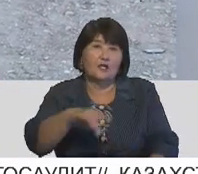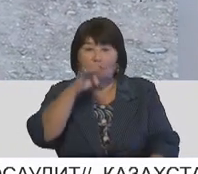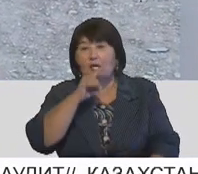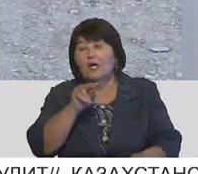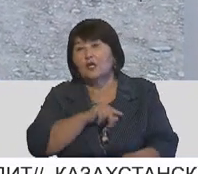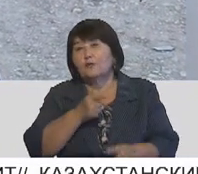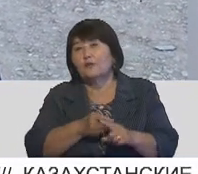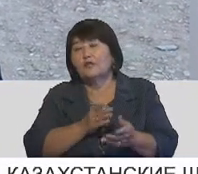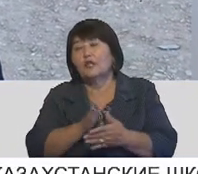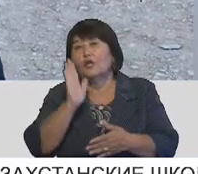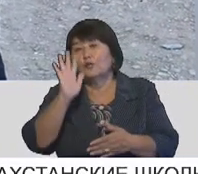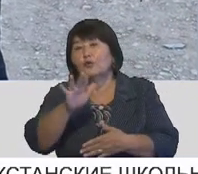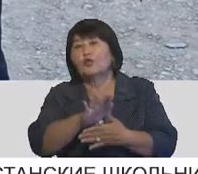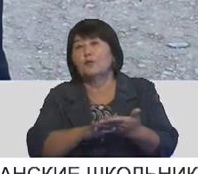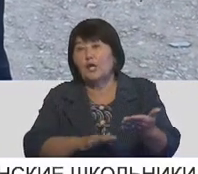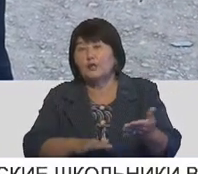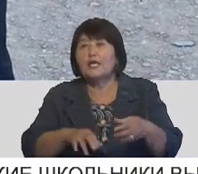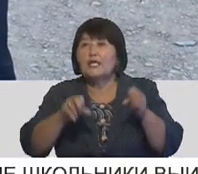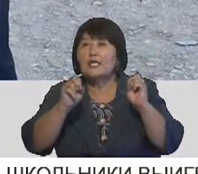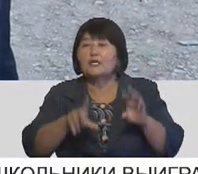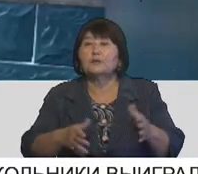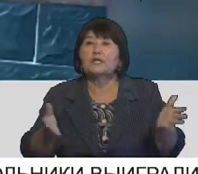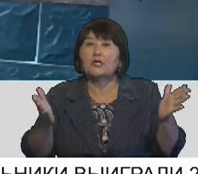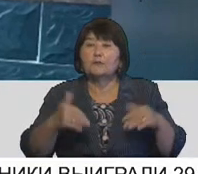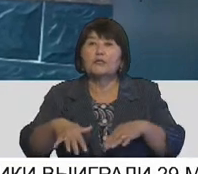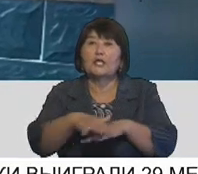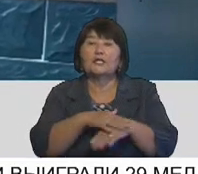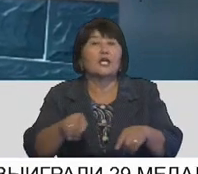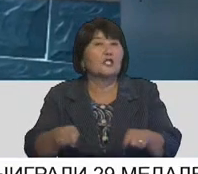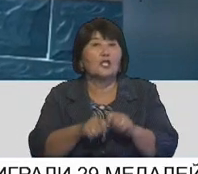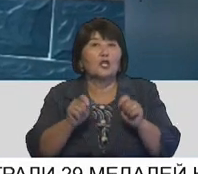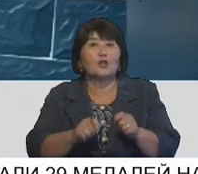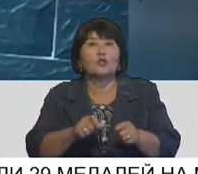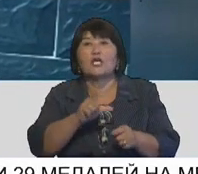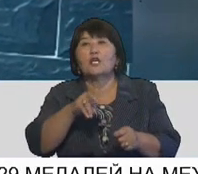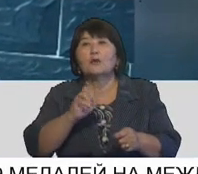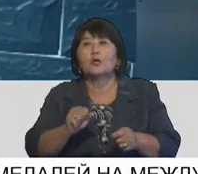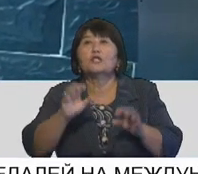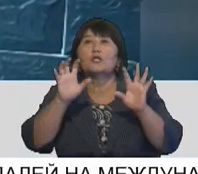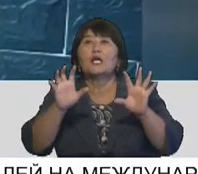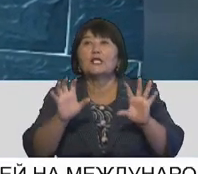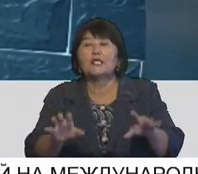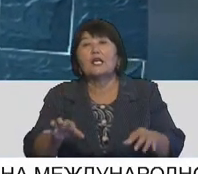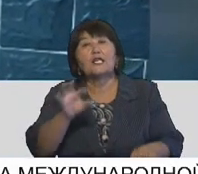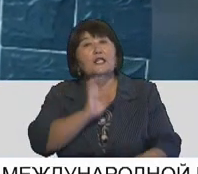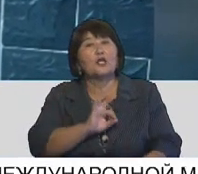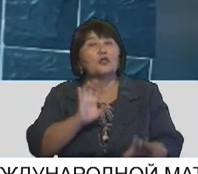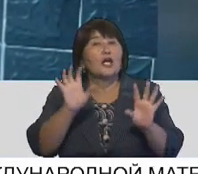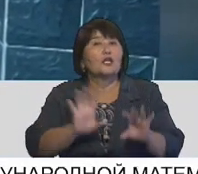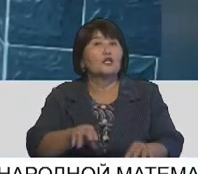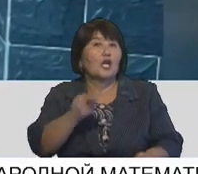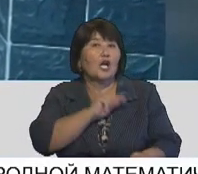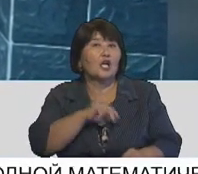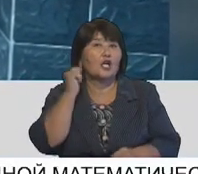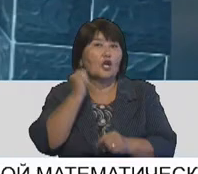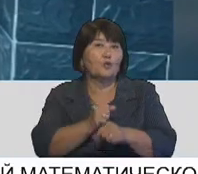выдворении будут продолжены специалисты призывают население не нарушать миграционное законодательство не использовать незаконно рабочую